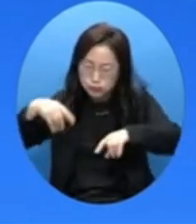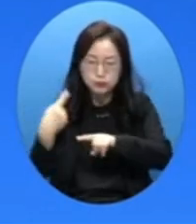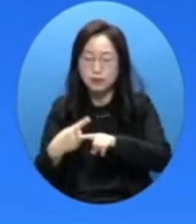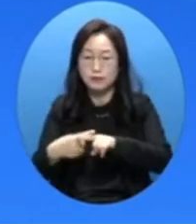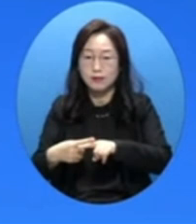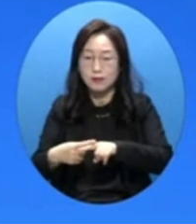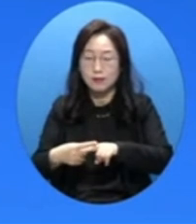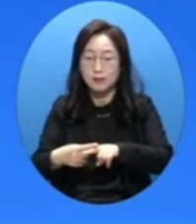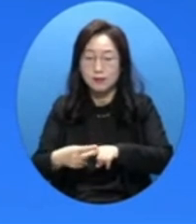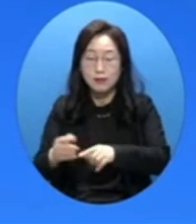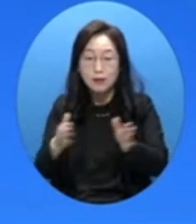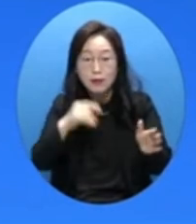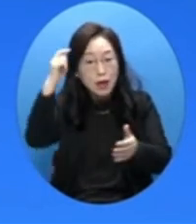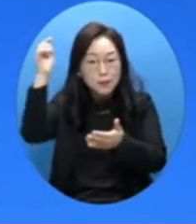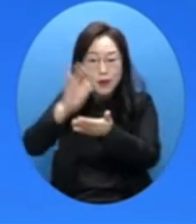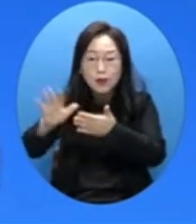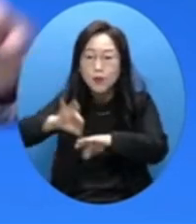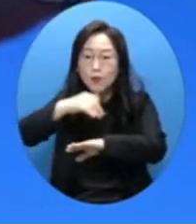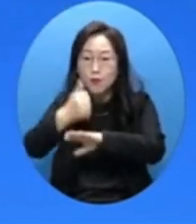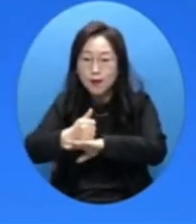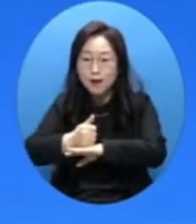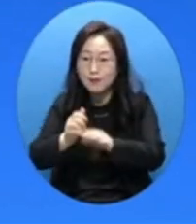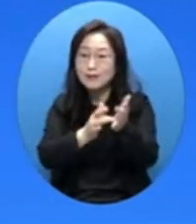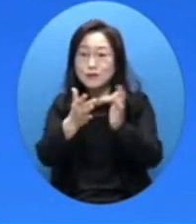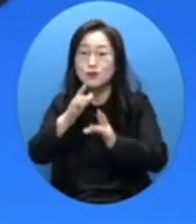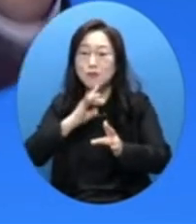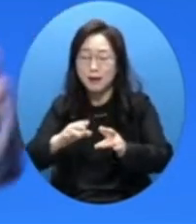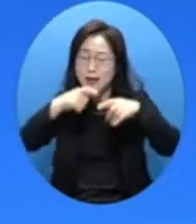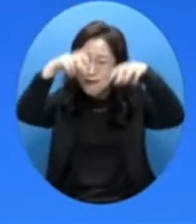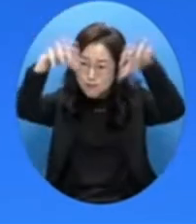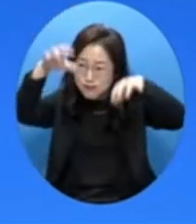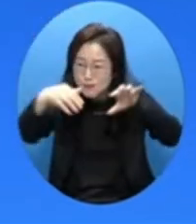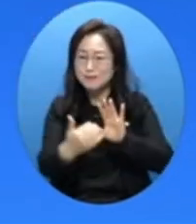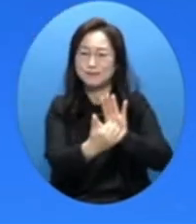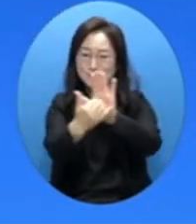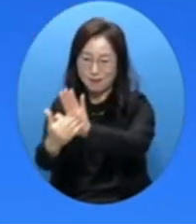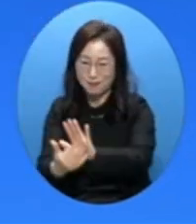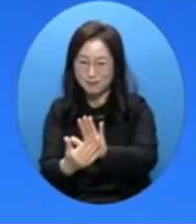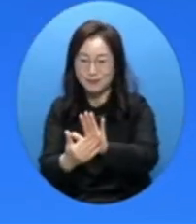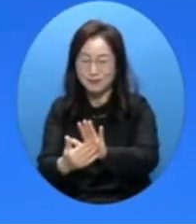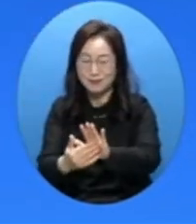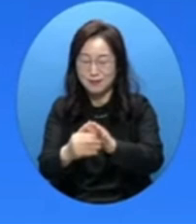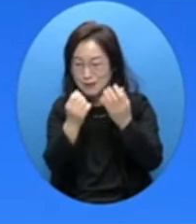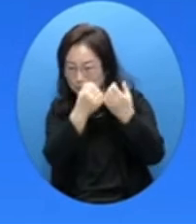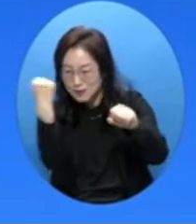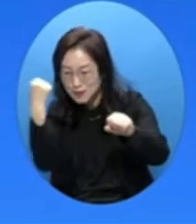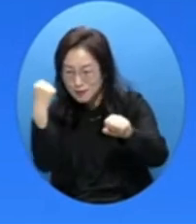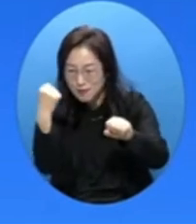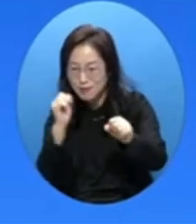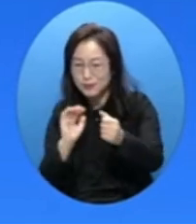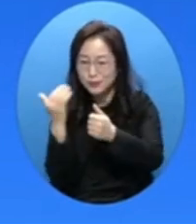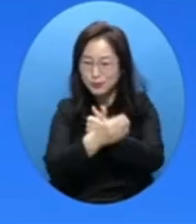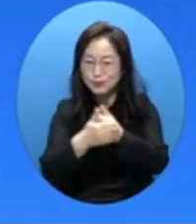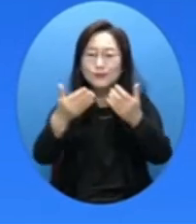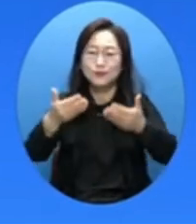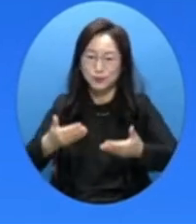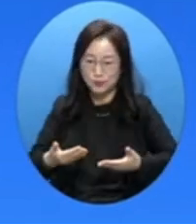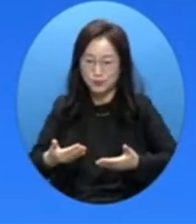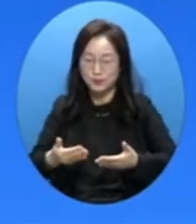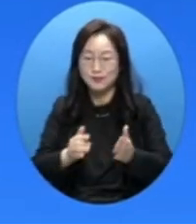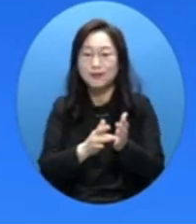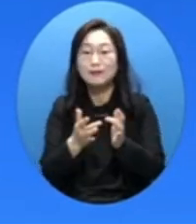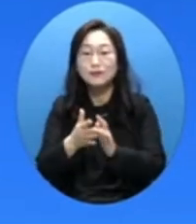왕 되신 예수님만이 이 폭우를 가려주시고 우리의 피할 곳이 되시는 것입니다.